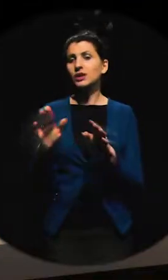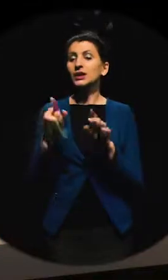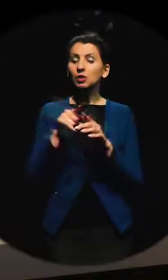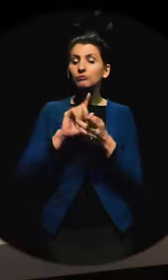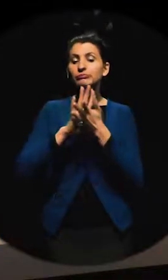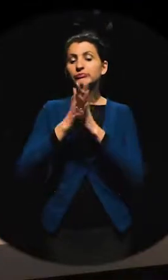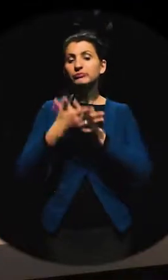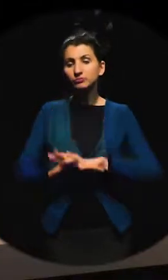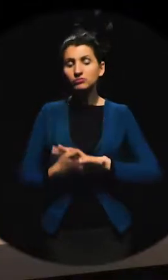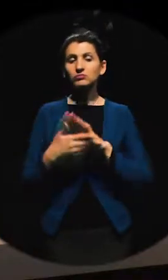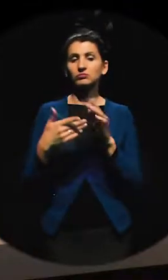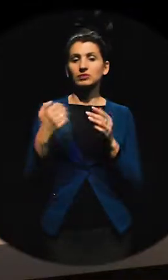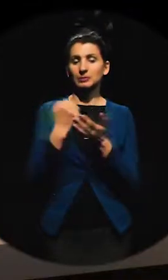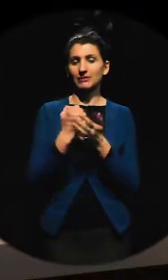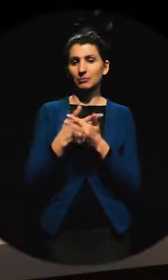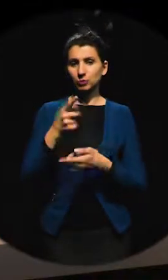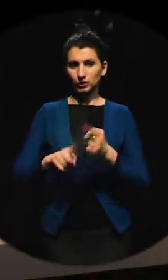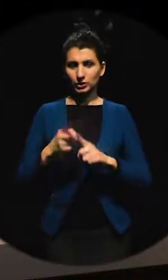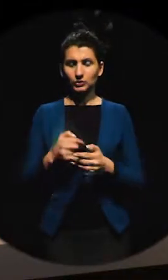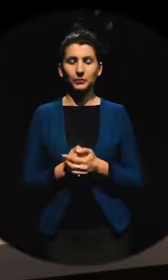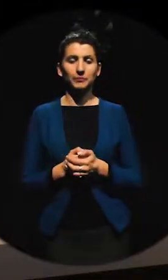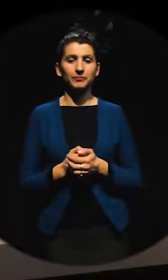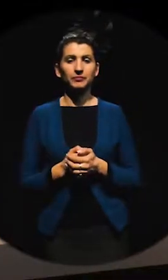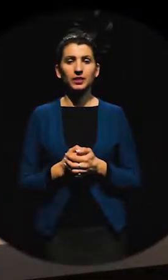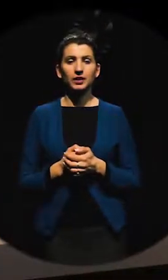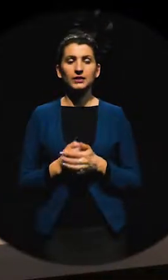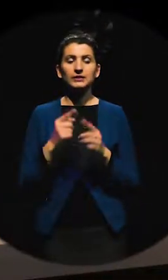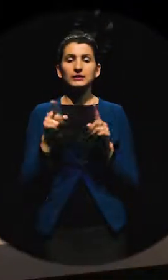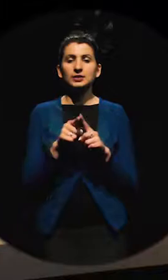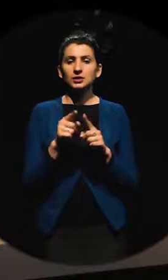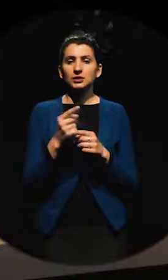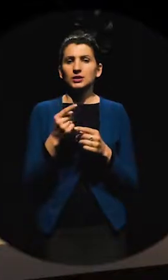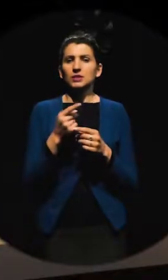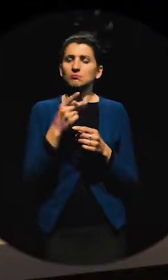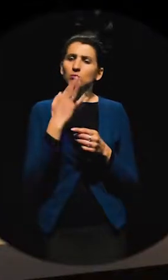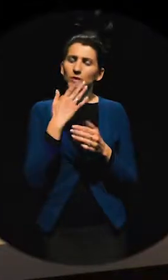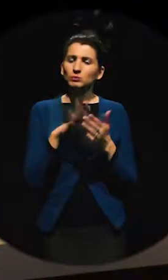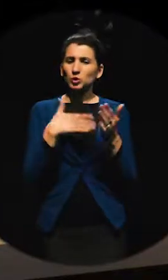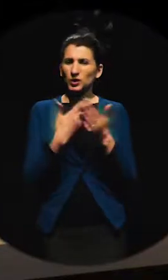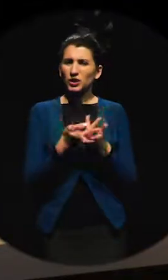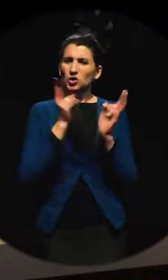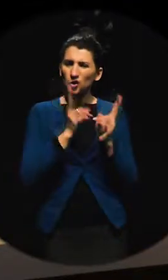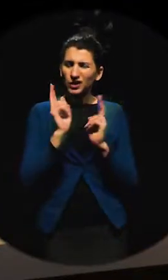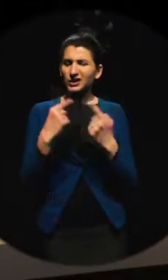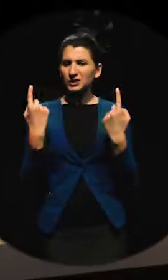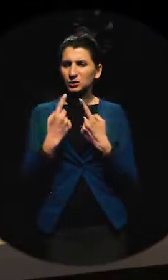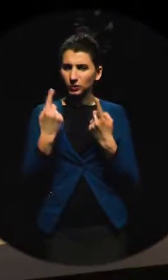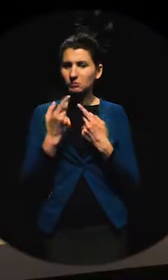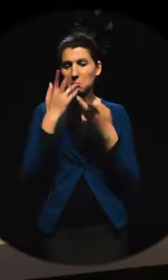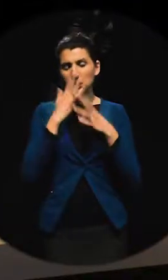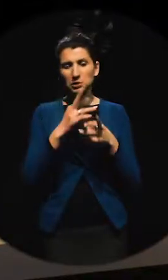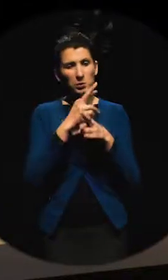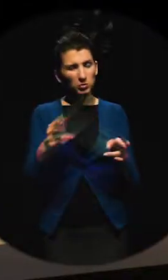własnej codzienności. Tutaj wracając do konkretnych akcji i takich przykładów gdzieś dla nas znamiennych, pokazujących